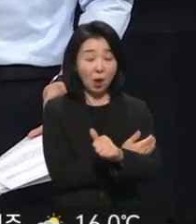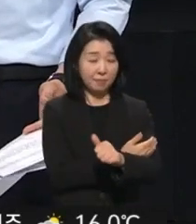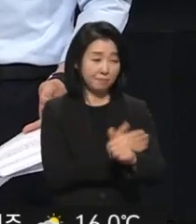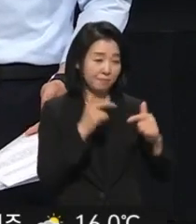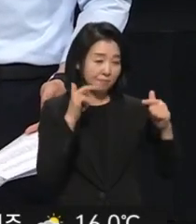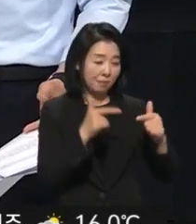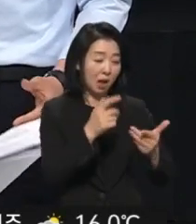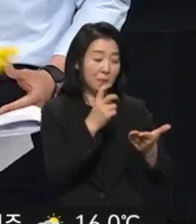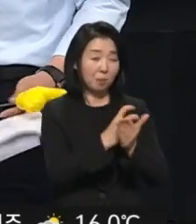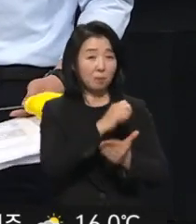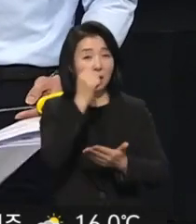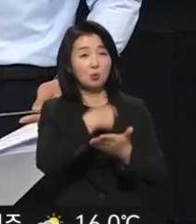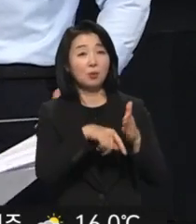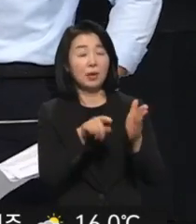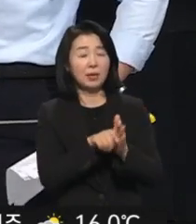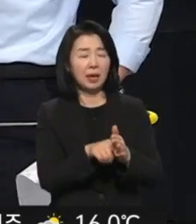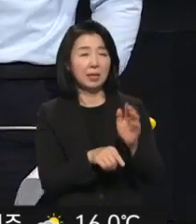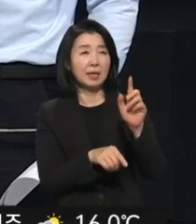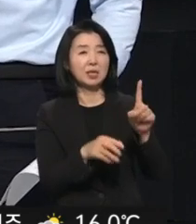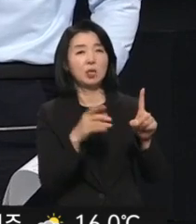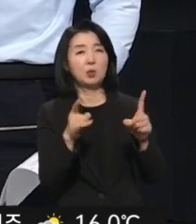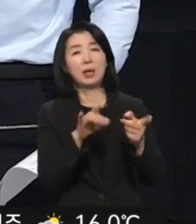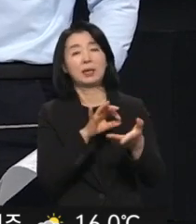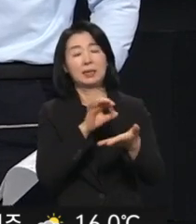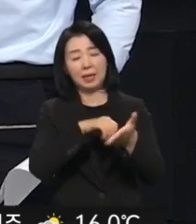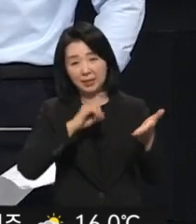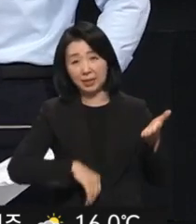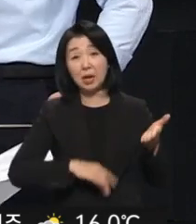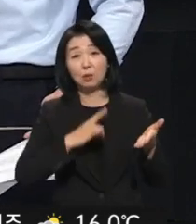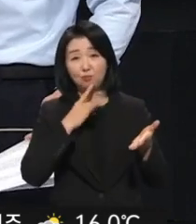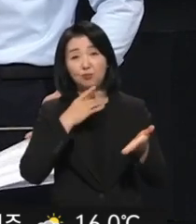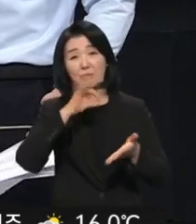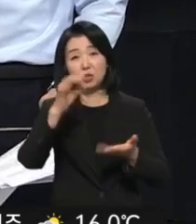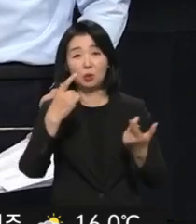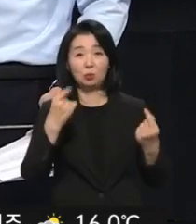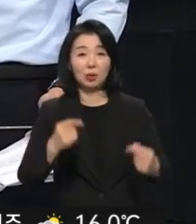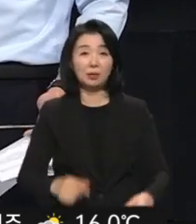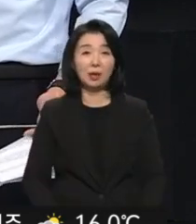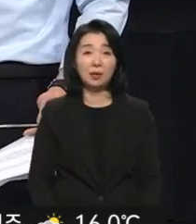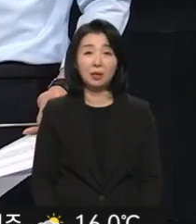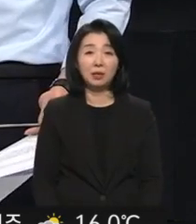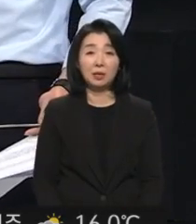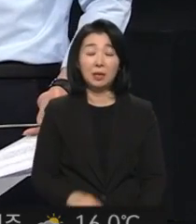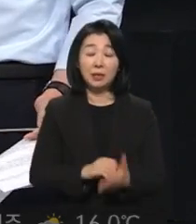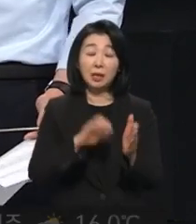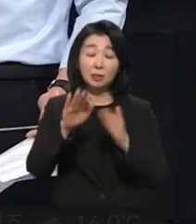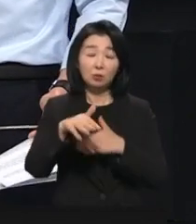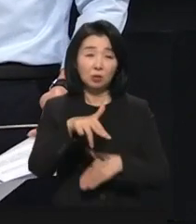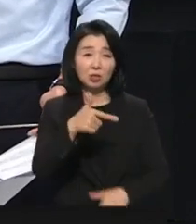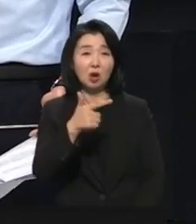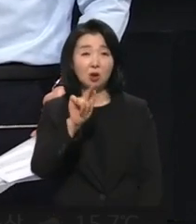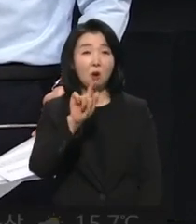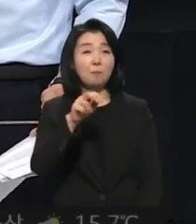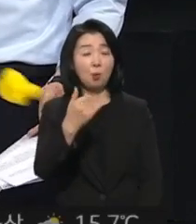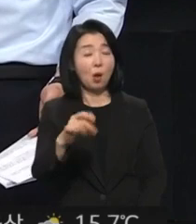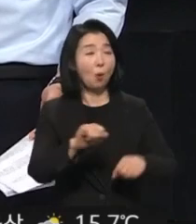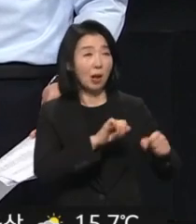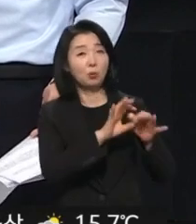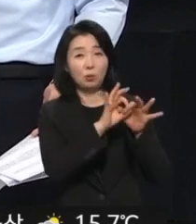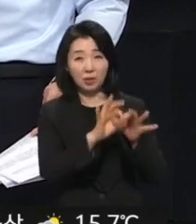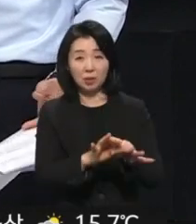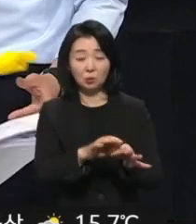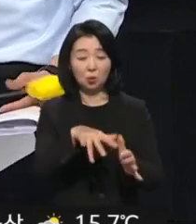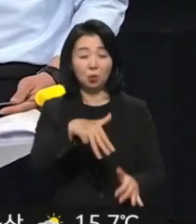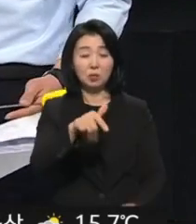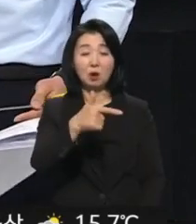위한 일회용 탈당이었음을 자인한 꼴인데요. 사실 탈당 후에도 이 철엄의 활동은 지속해왔었죠. 민주당에서도 이 철엄의